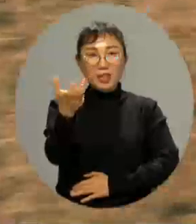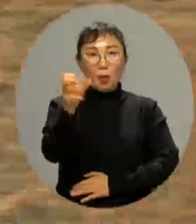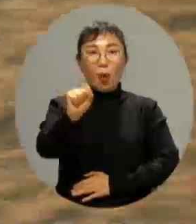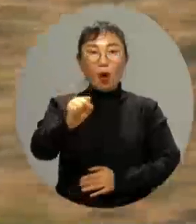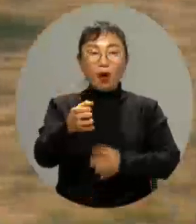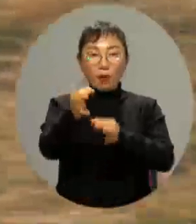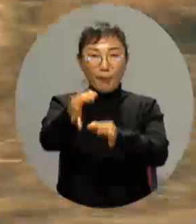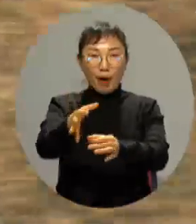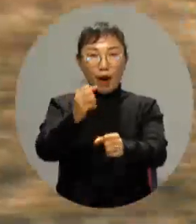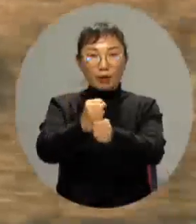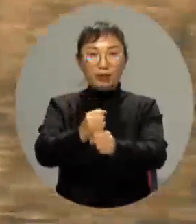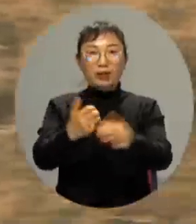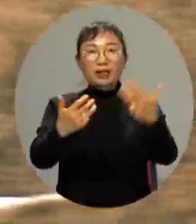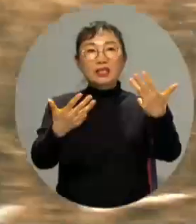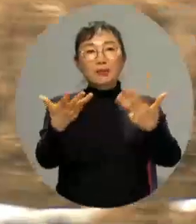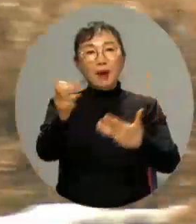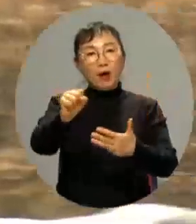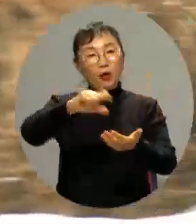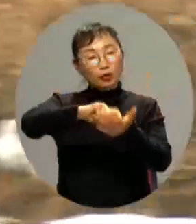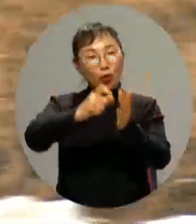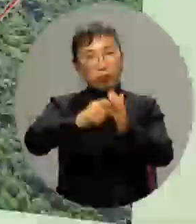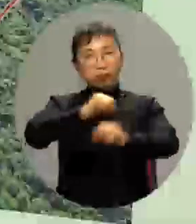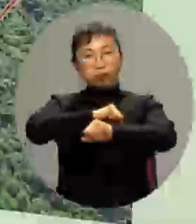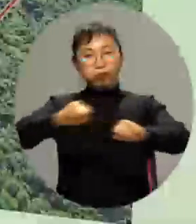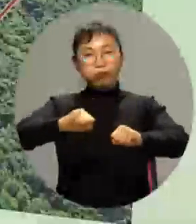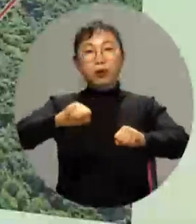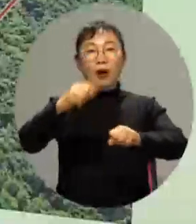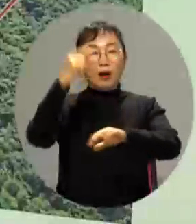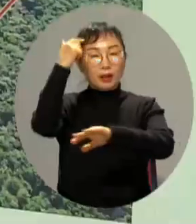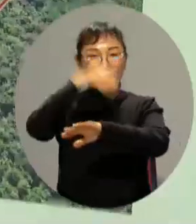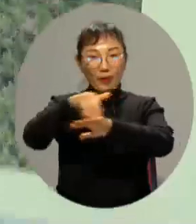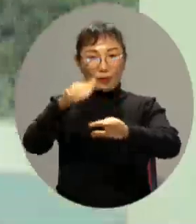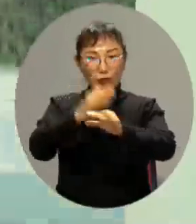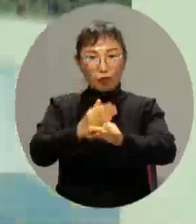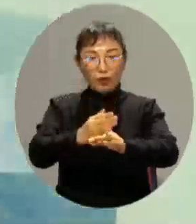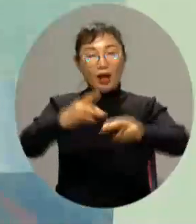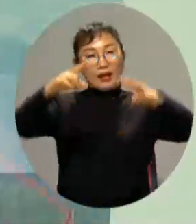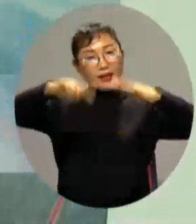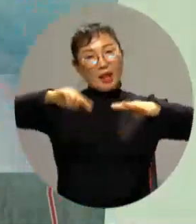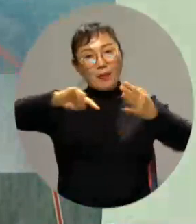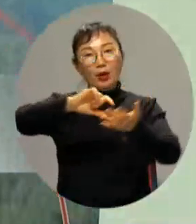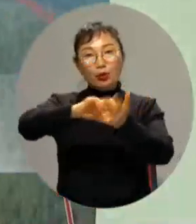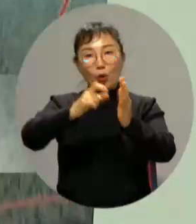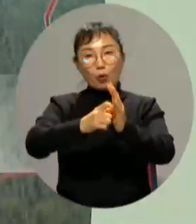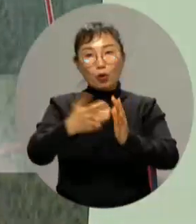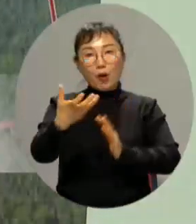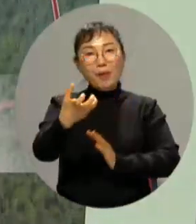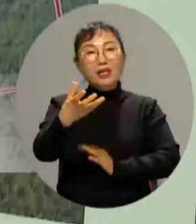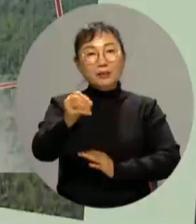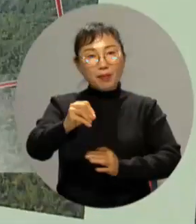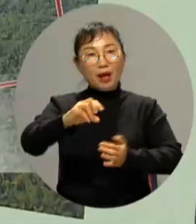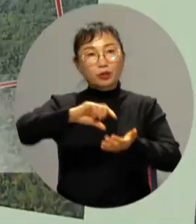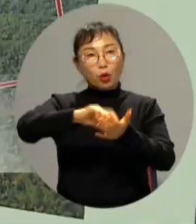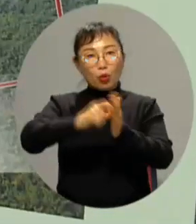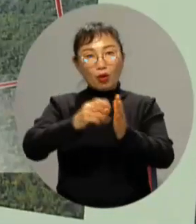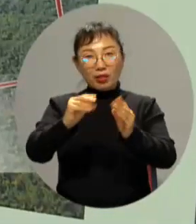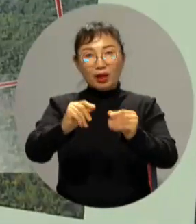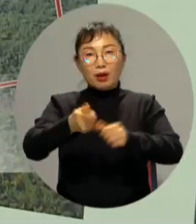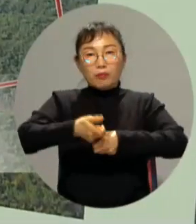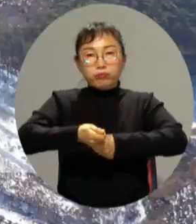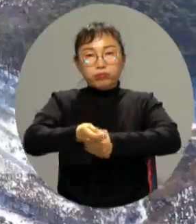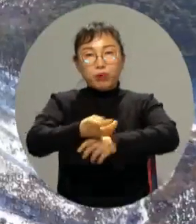들여 18홀 규모로 확장하려 하고 있습니다. 기존 면적의 4배 수준인 80만여 제곱미터 규모로 넓히겠다는